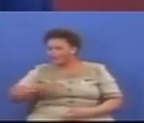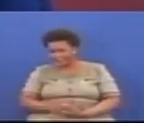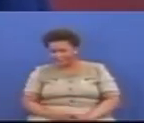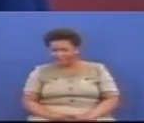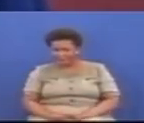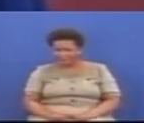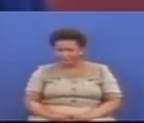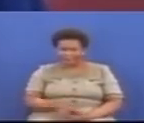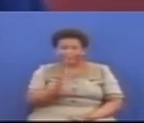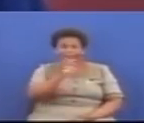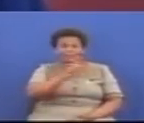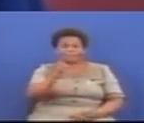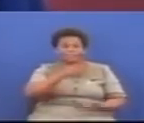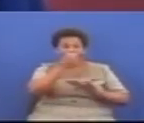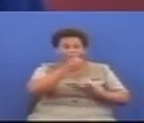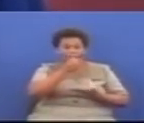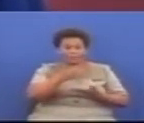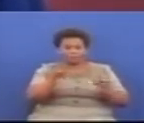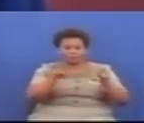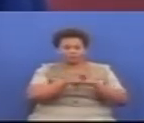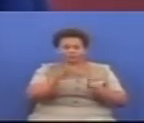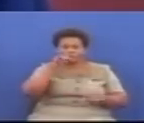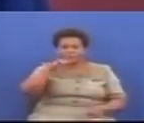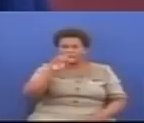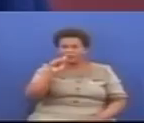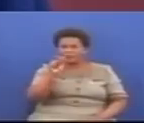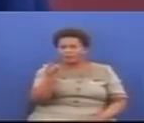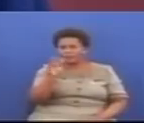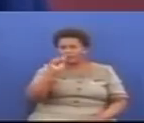Kamishna wa Budget ndugu Mary Maganga.